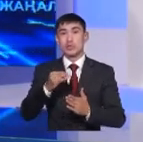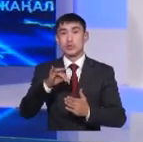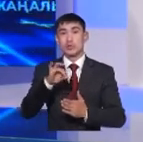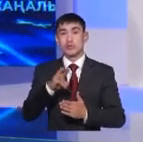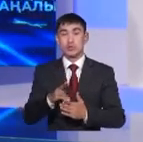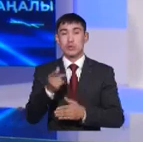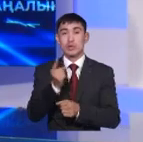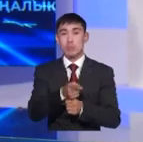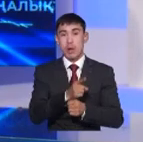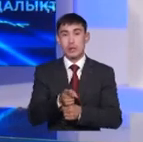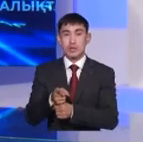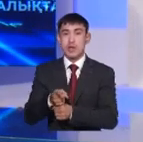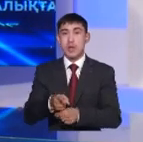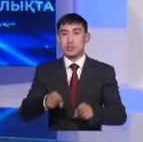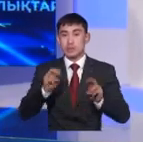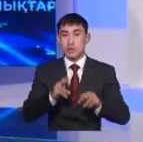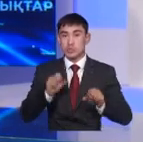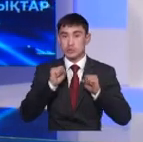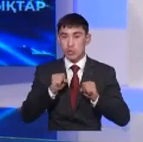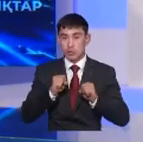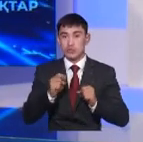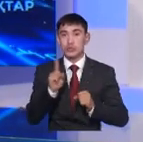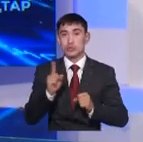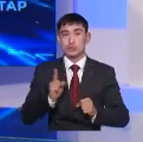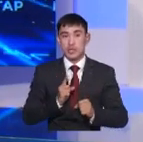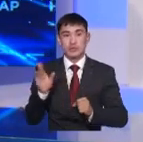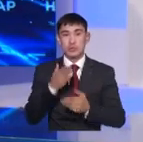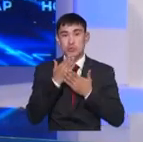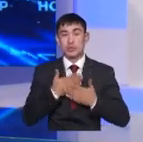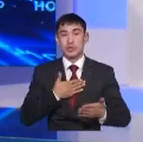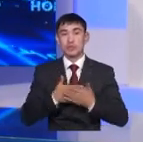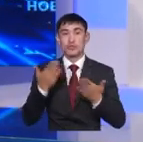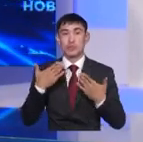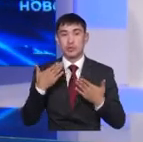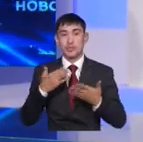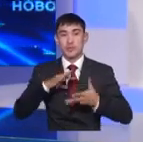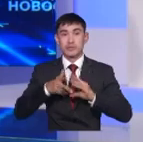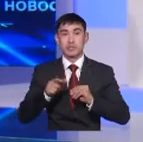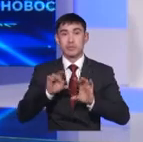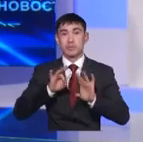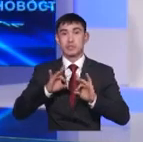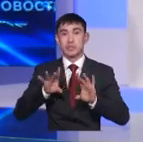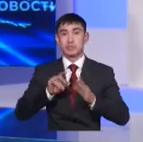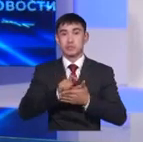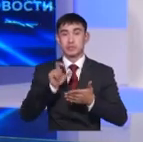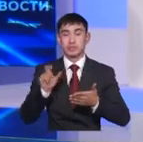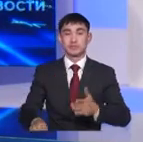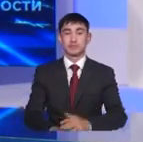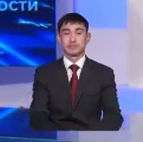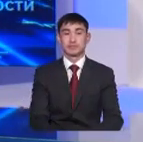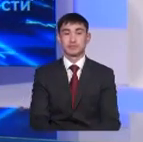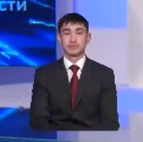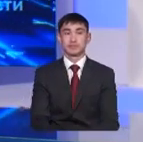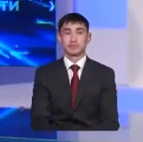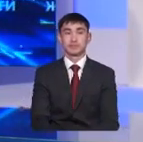Виттон, рыбалка, объекты экстремального спорта. Чего еще ждать всем любителям активного отдыха? И в целом о природе узнавал